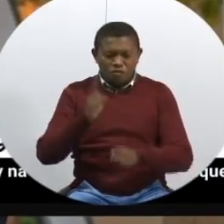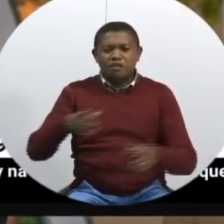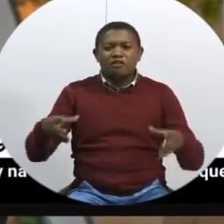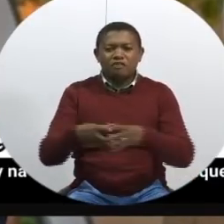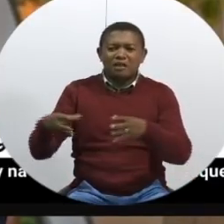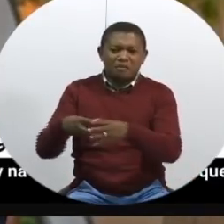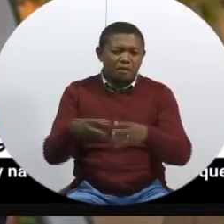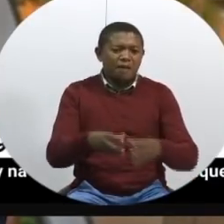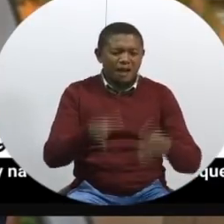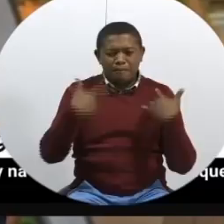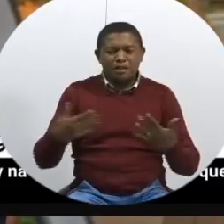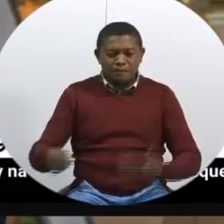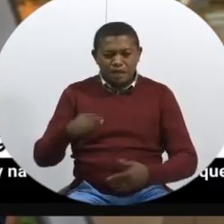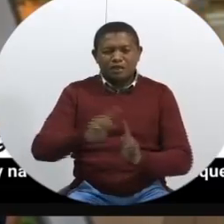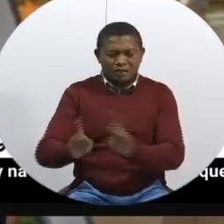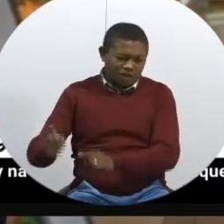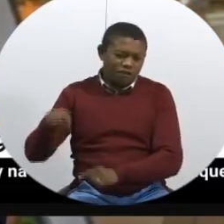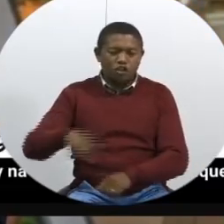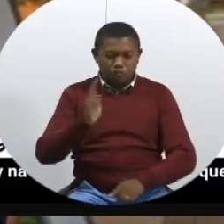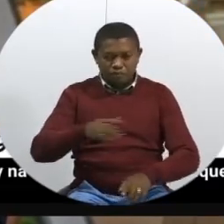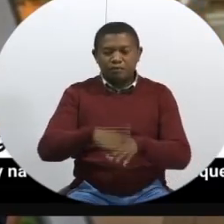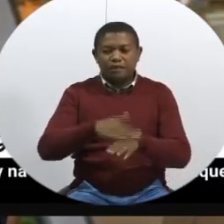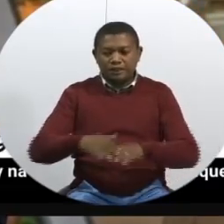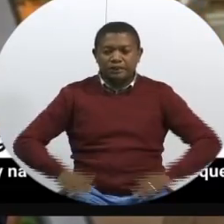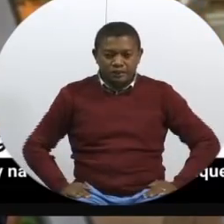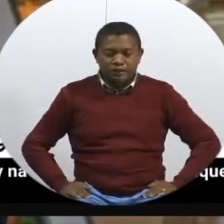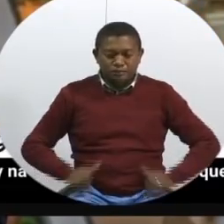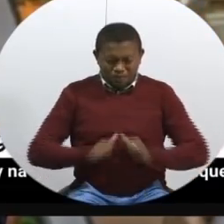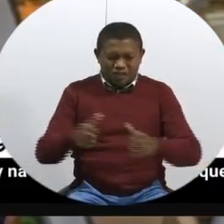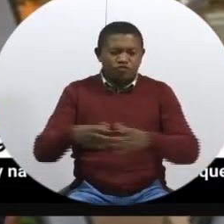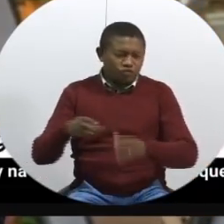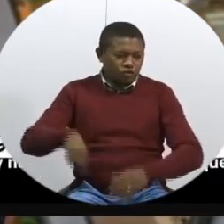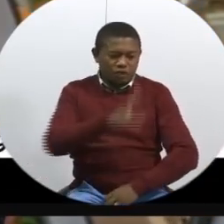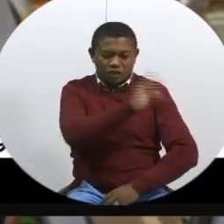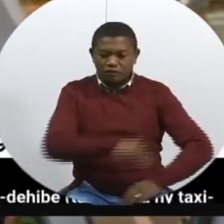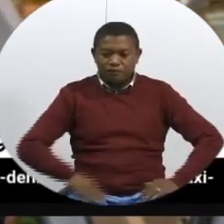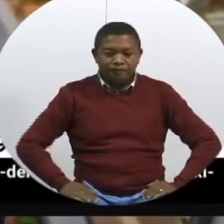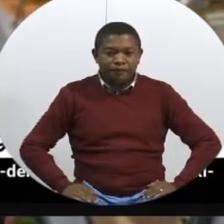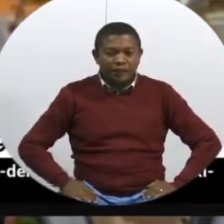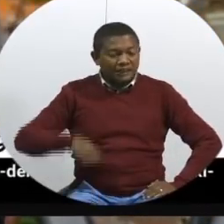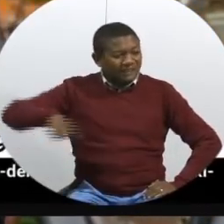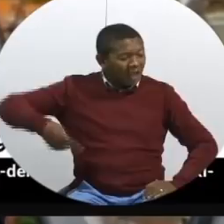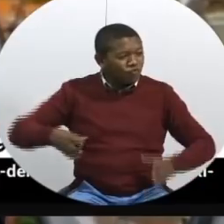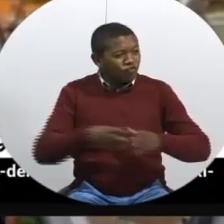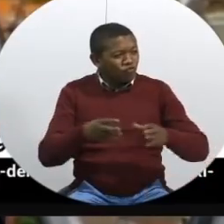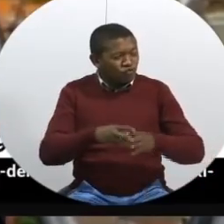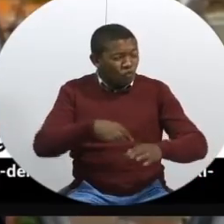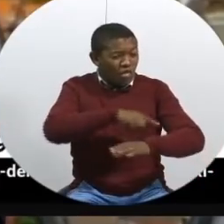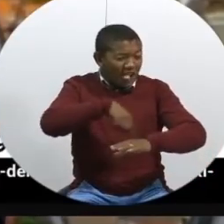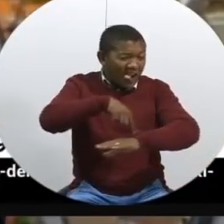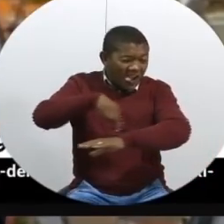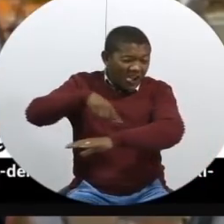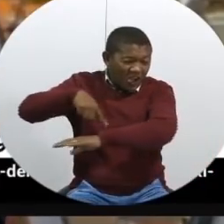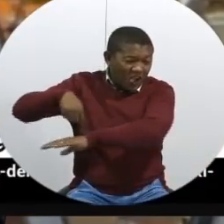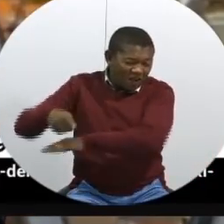samihafa zay misy a eto amin'ny firenena. Rehefa natao ny fivoriana dia naharitra ora maro hoe